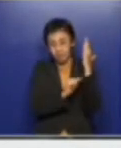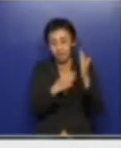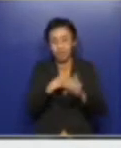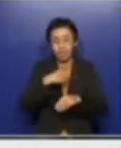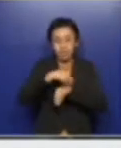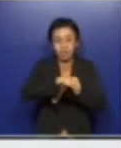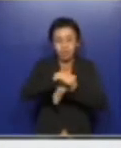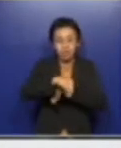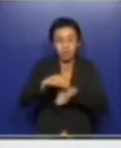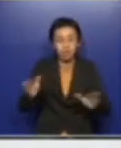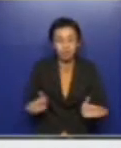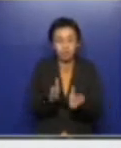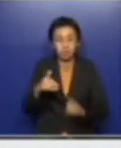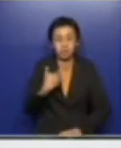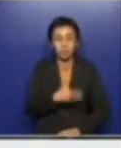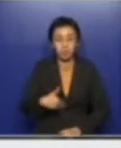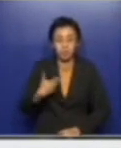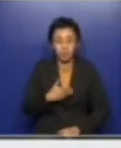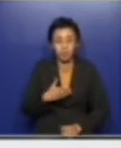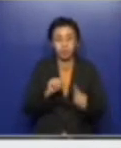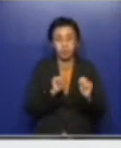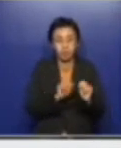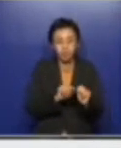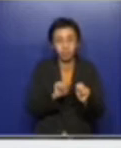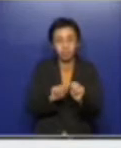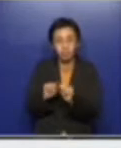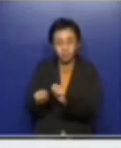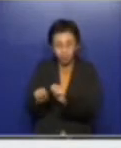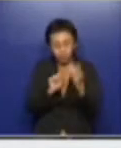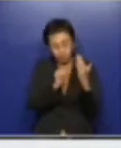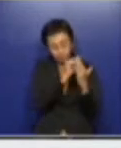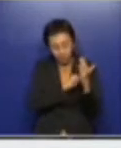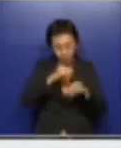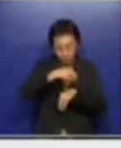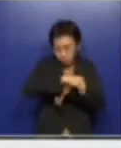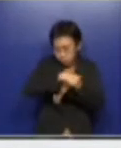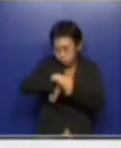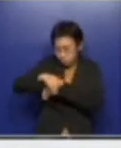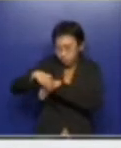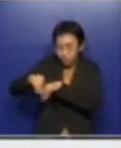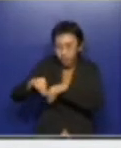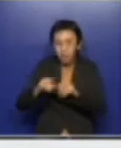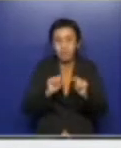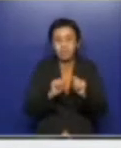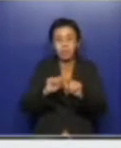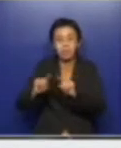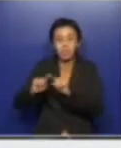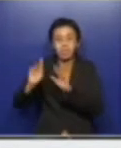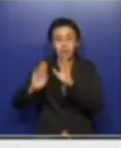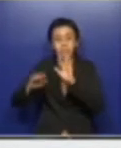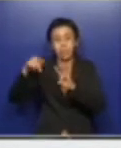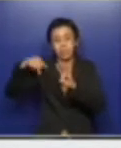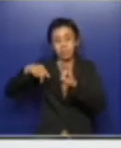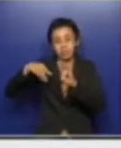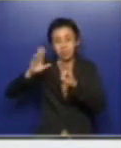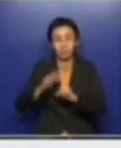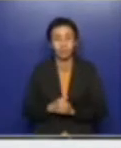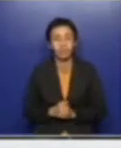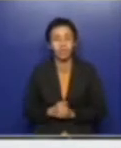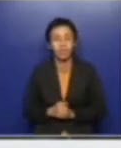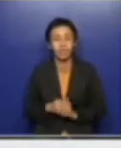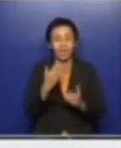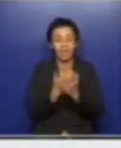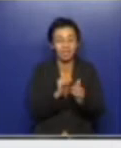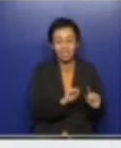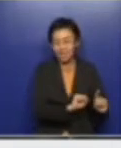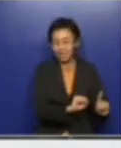สุขภาพตำบลหรือสสสตำบลขึ้นมาถ้าท่านใช้7,000 ตำบลละแสนบา